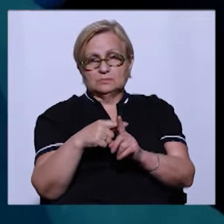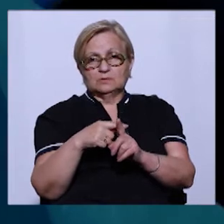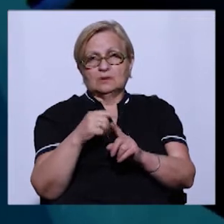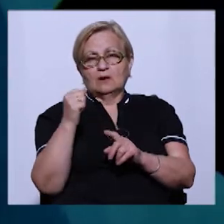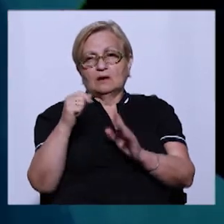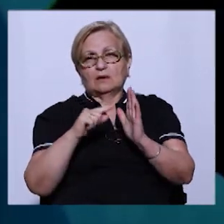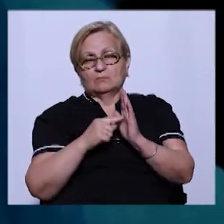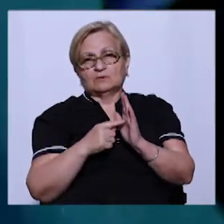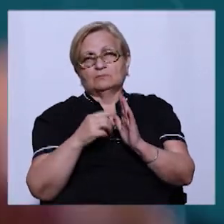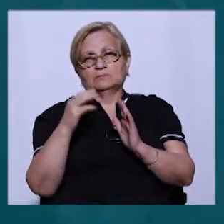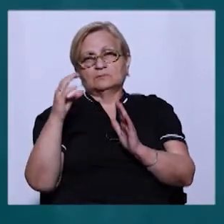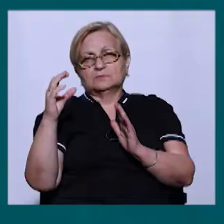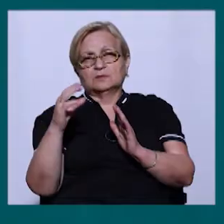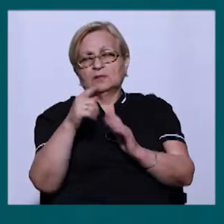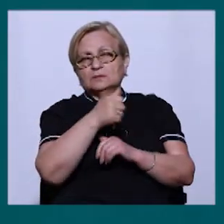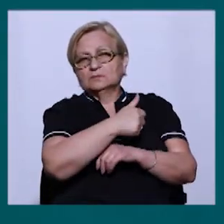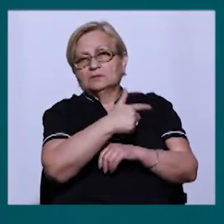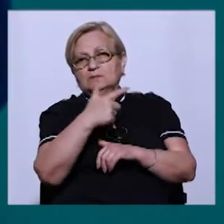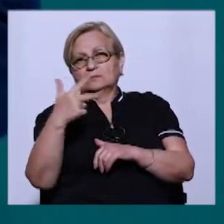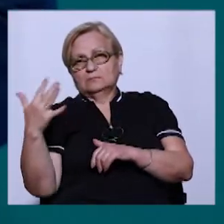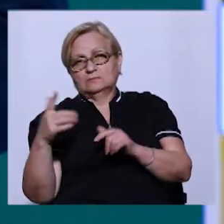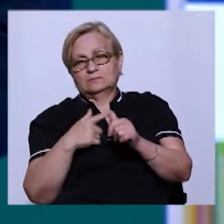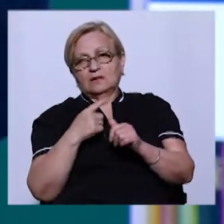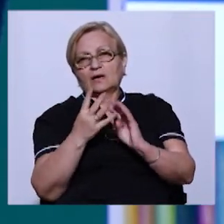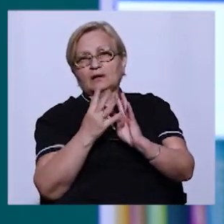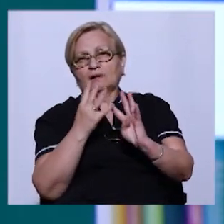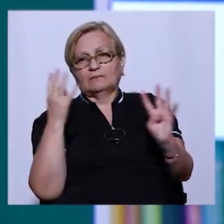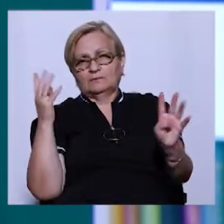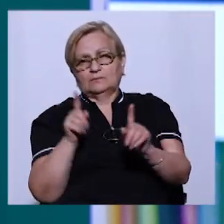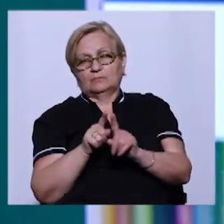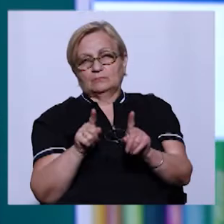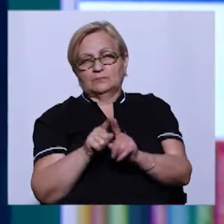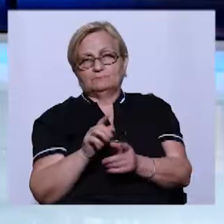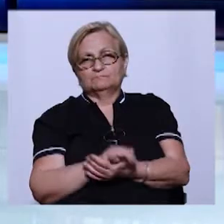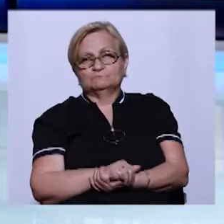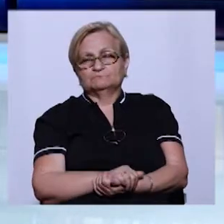ა გამრავლებული ცეზე. განრიგე და რიგითობით გავაკეთე ეს.